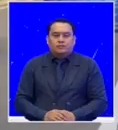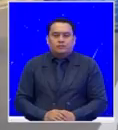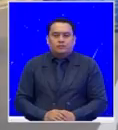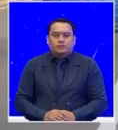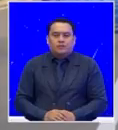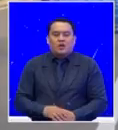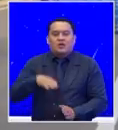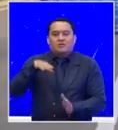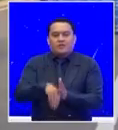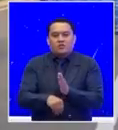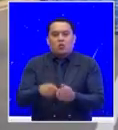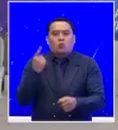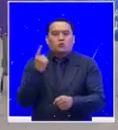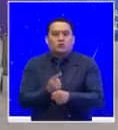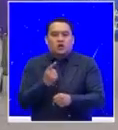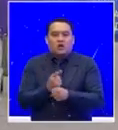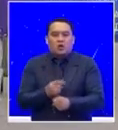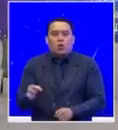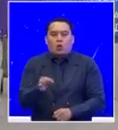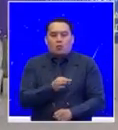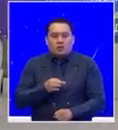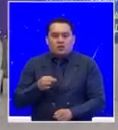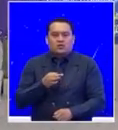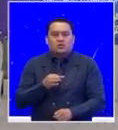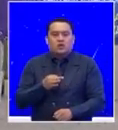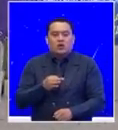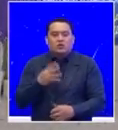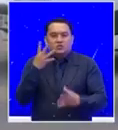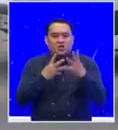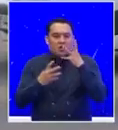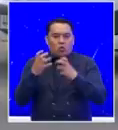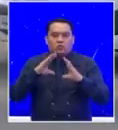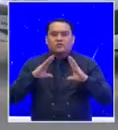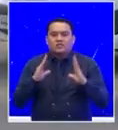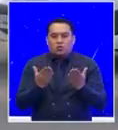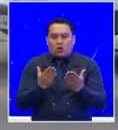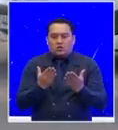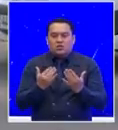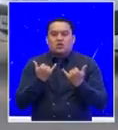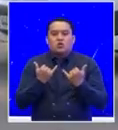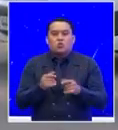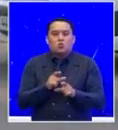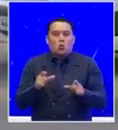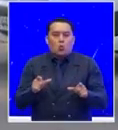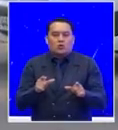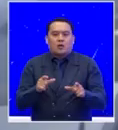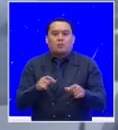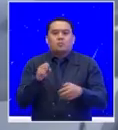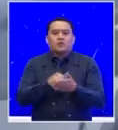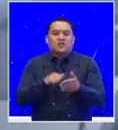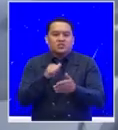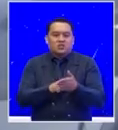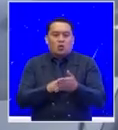Несмотря на введенные карантинные меры, жители области все еще не осознают серьезной ситуации. Люди по сей день продолжают без каких-либо